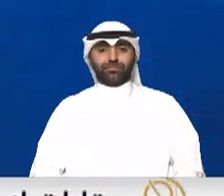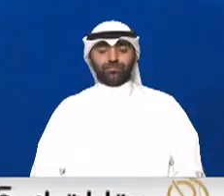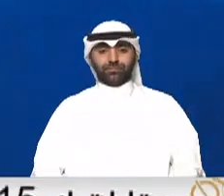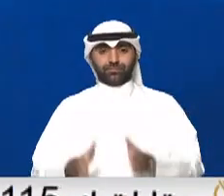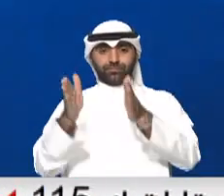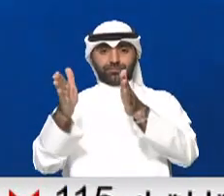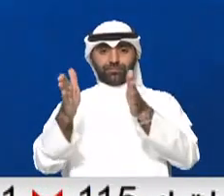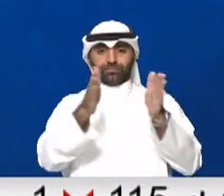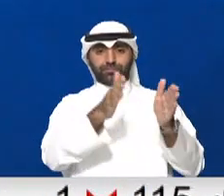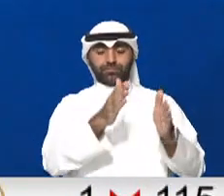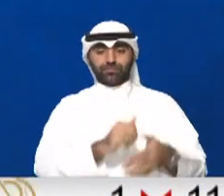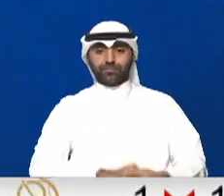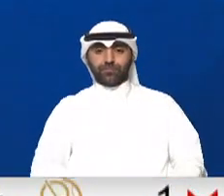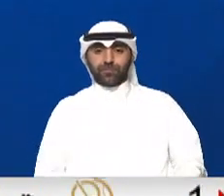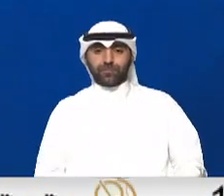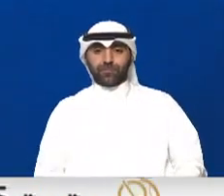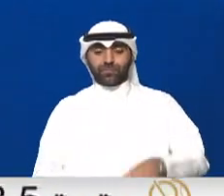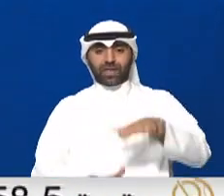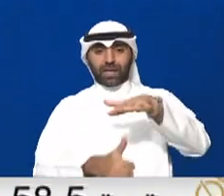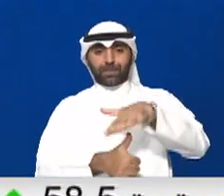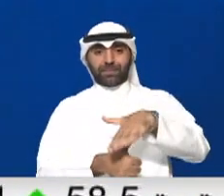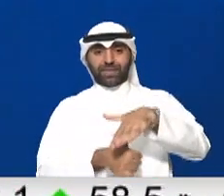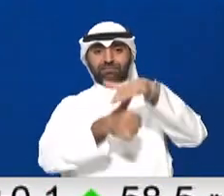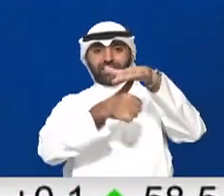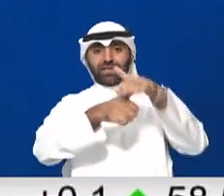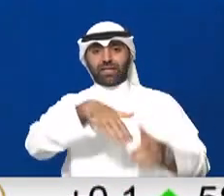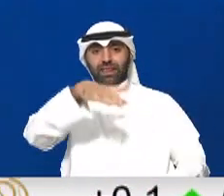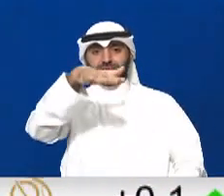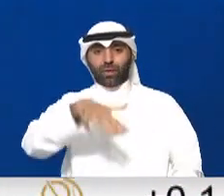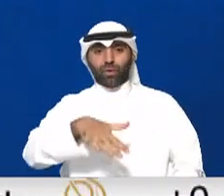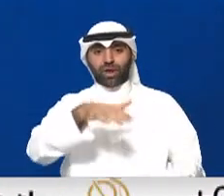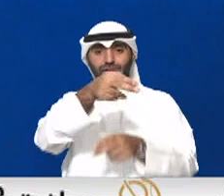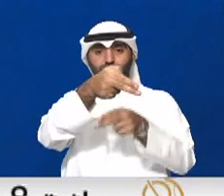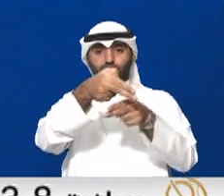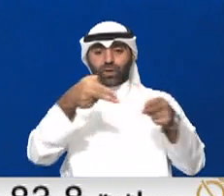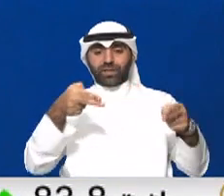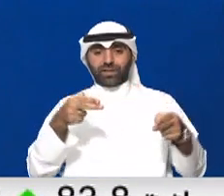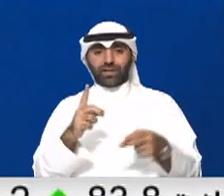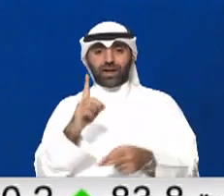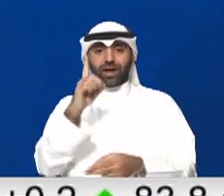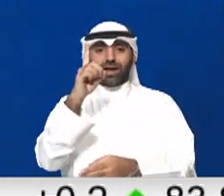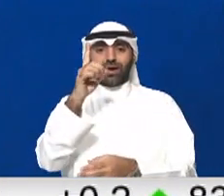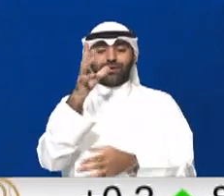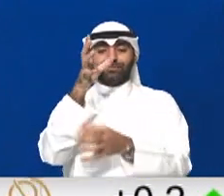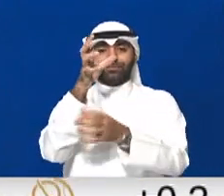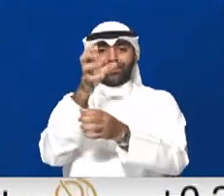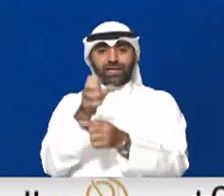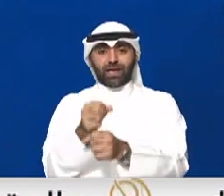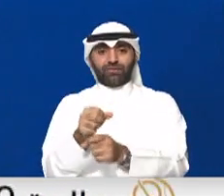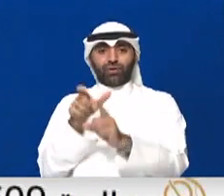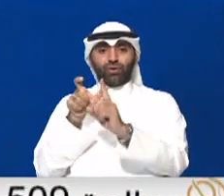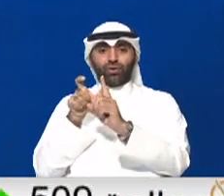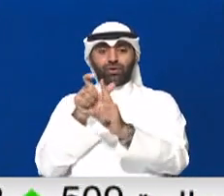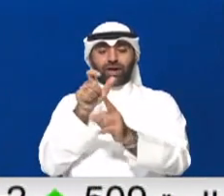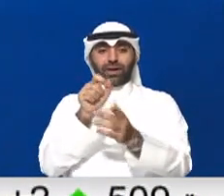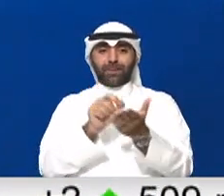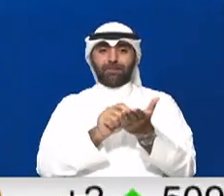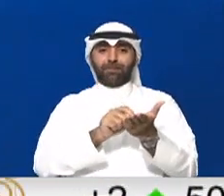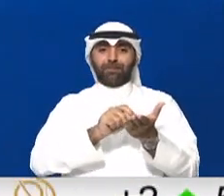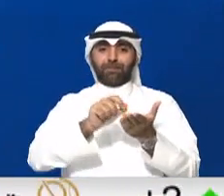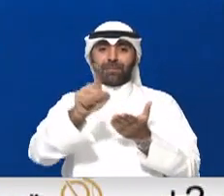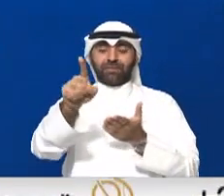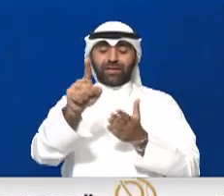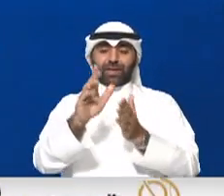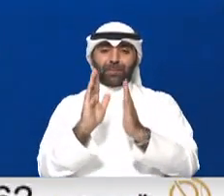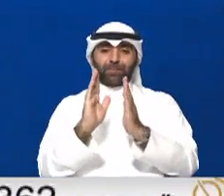بعث حضرة صاحب السمو أمير البلاد الشيخ نواف الأحمد الجابر الصباح حفظه الله ورعاه ببرقية تهنئة إلى فخامة